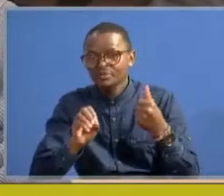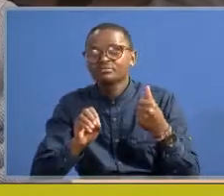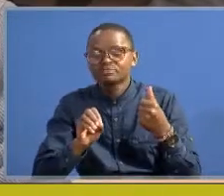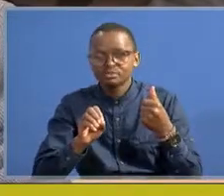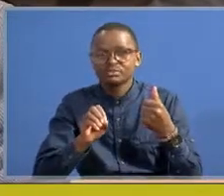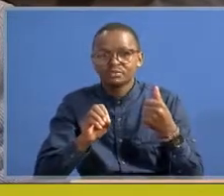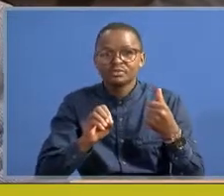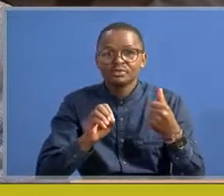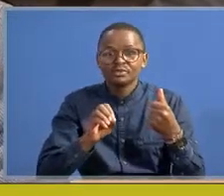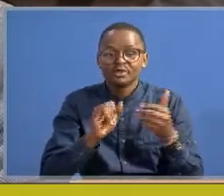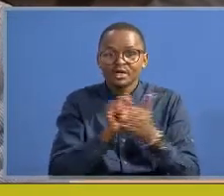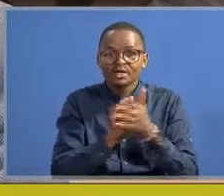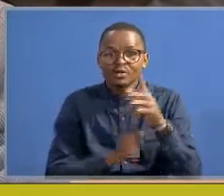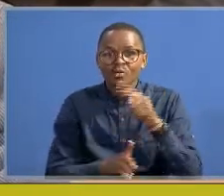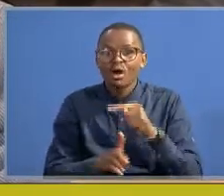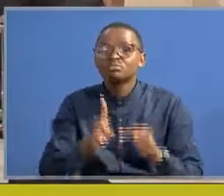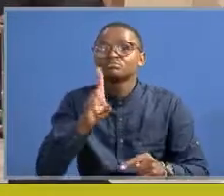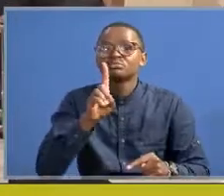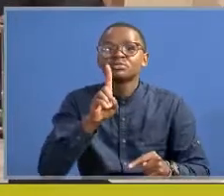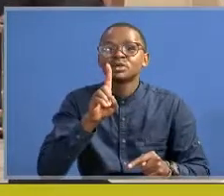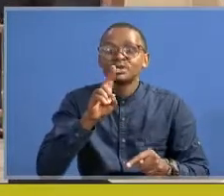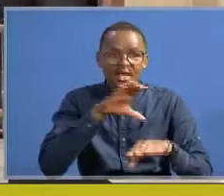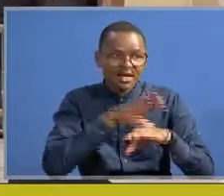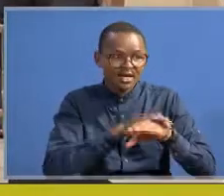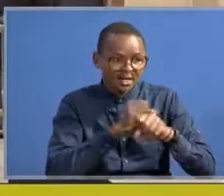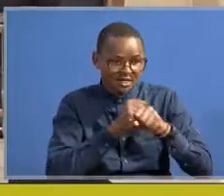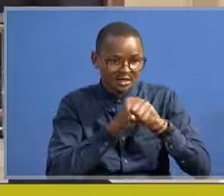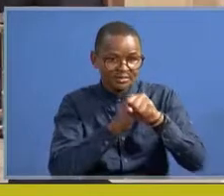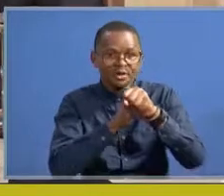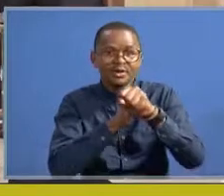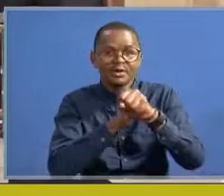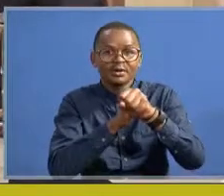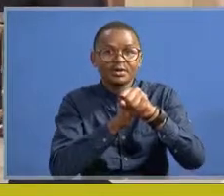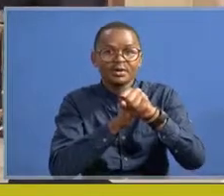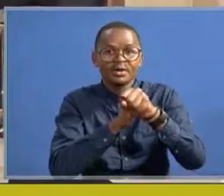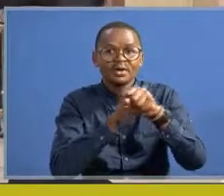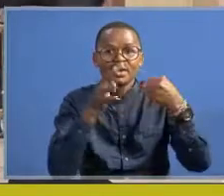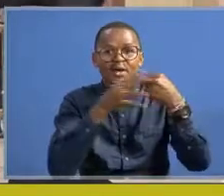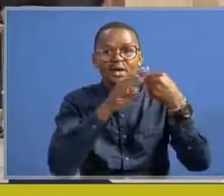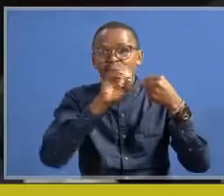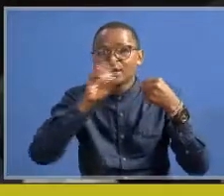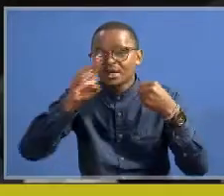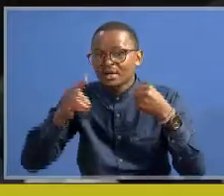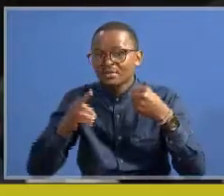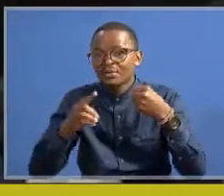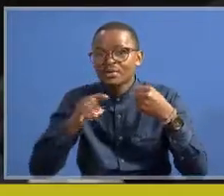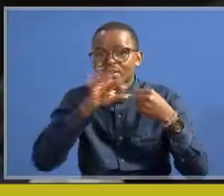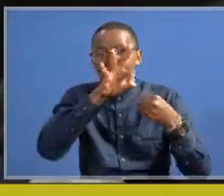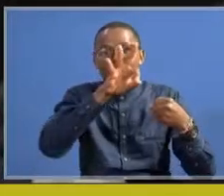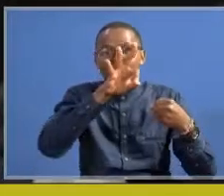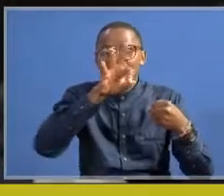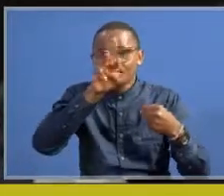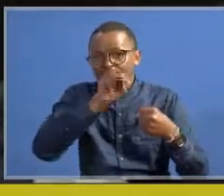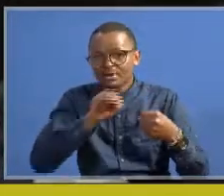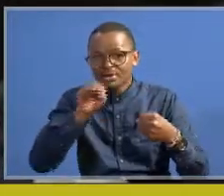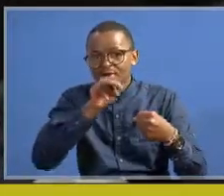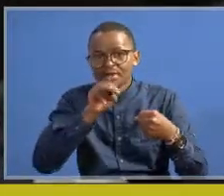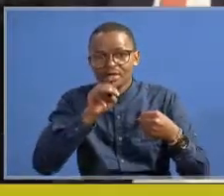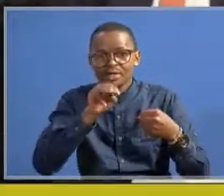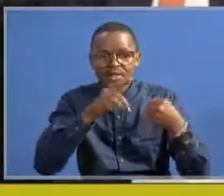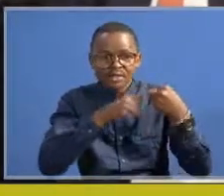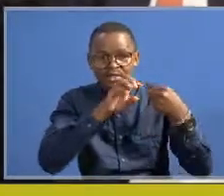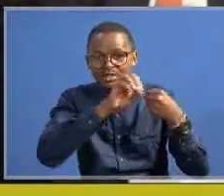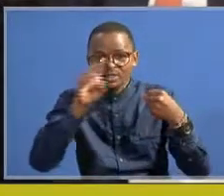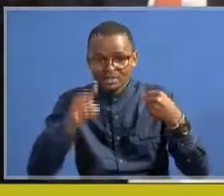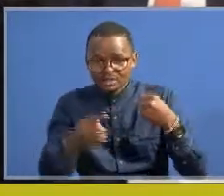vijana watakaoibuka washindi vitapata usaidizi wa takriban 900,000 ama milioni 3,600,000 kwa minajili